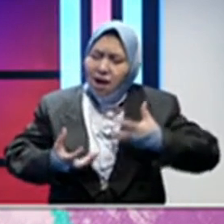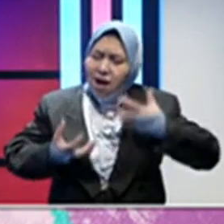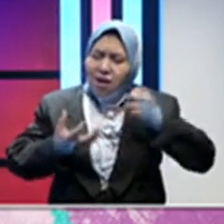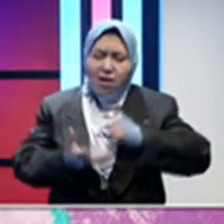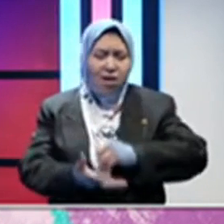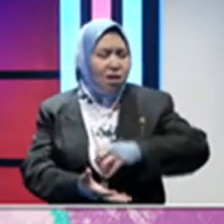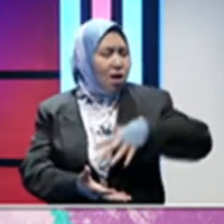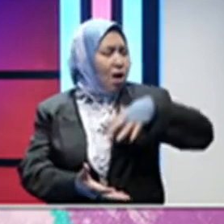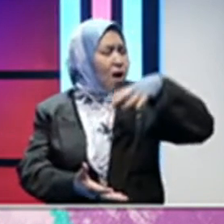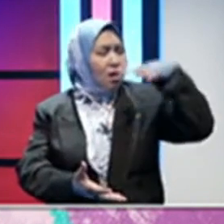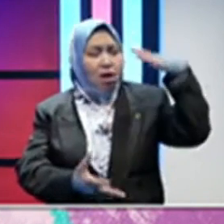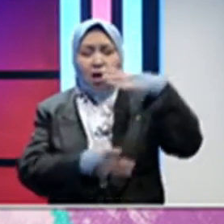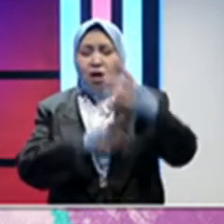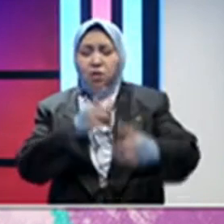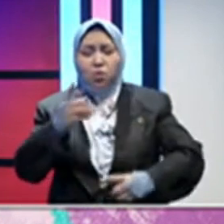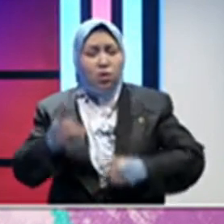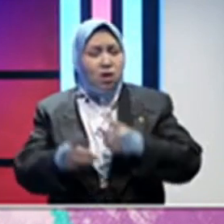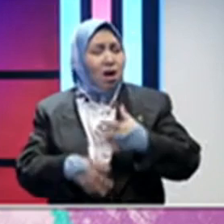مثل ما